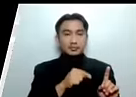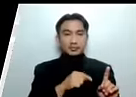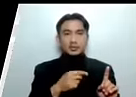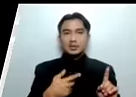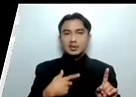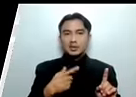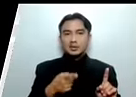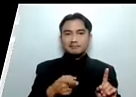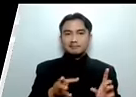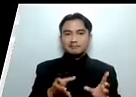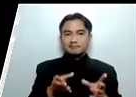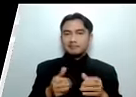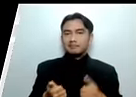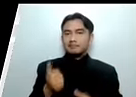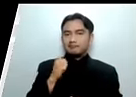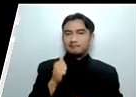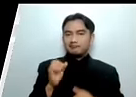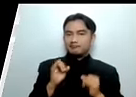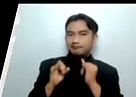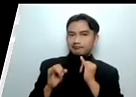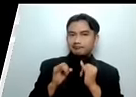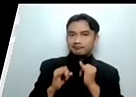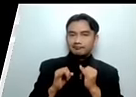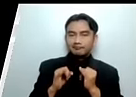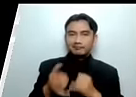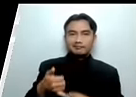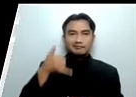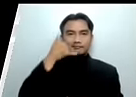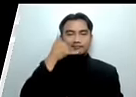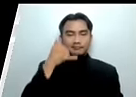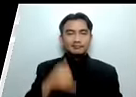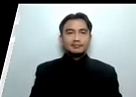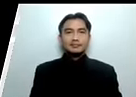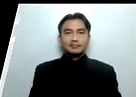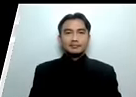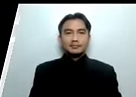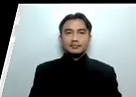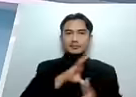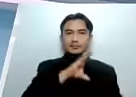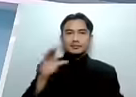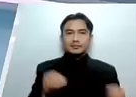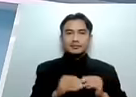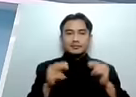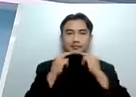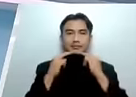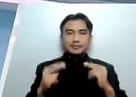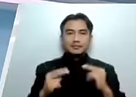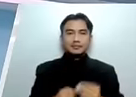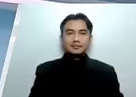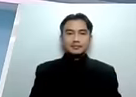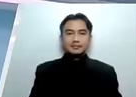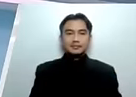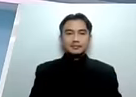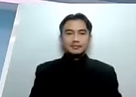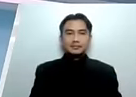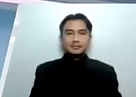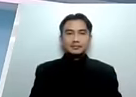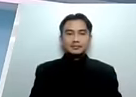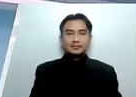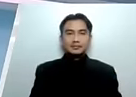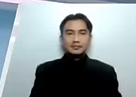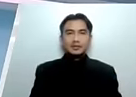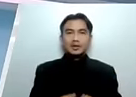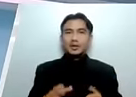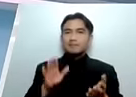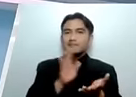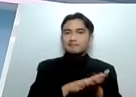telepono. Ivan Mayrina nagbabalita para sa GMA Integrated News. Ang mataas sa presyo ng mga bilihin